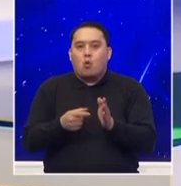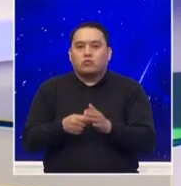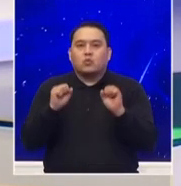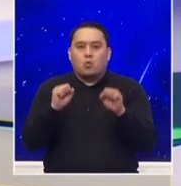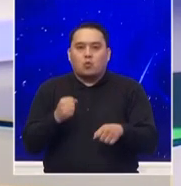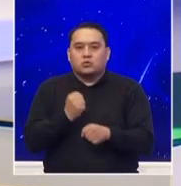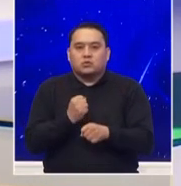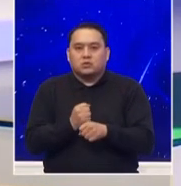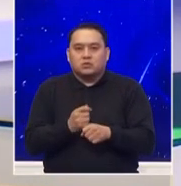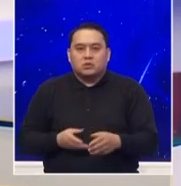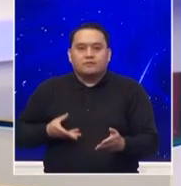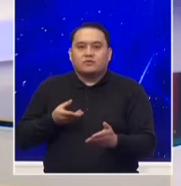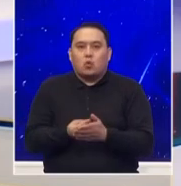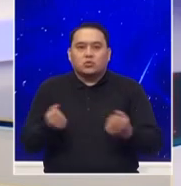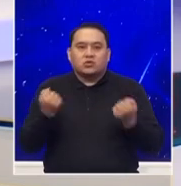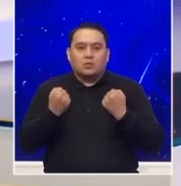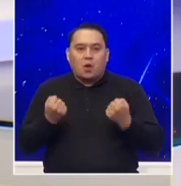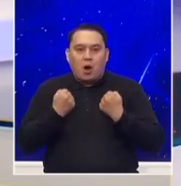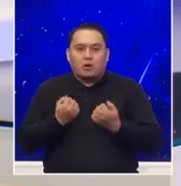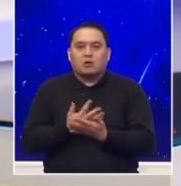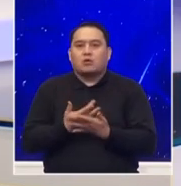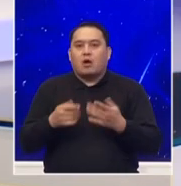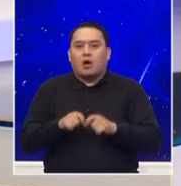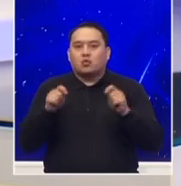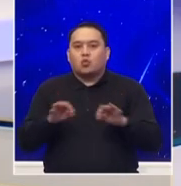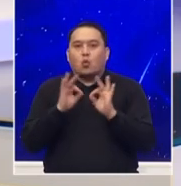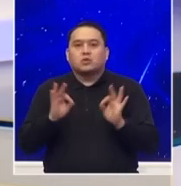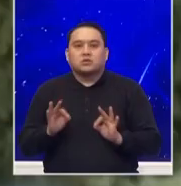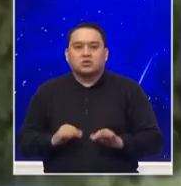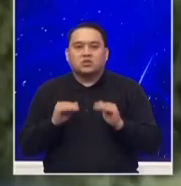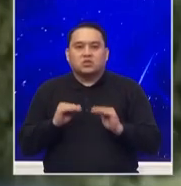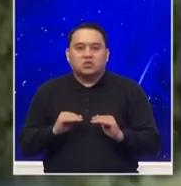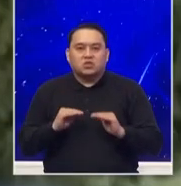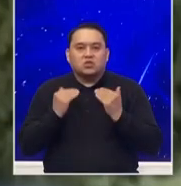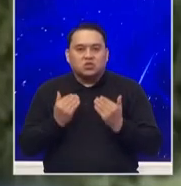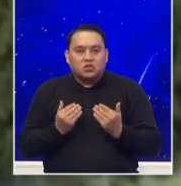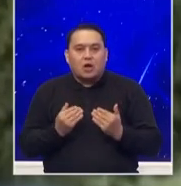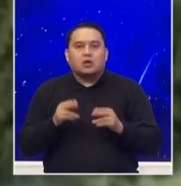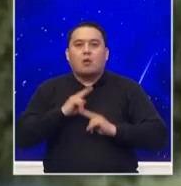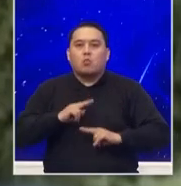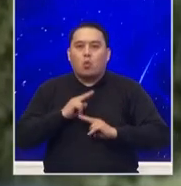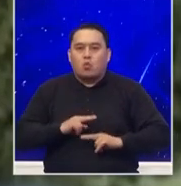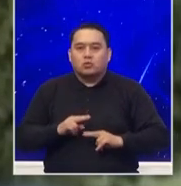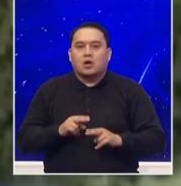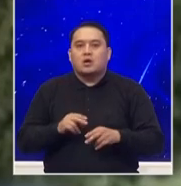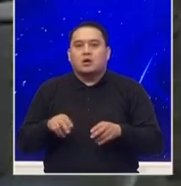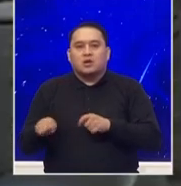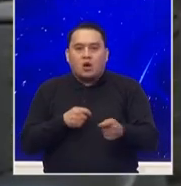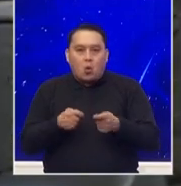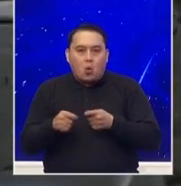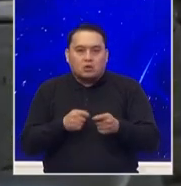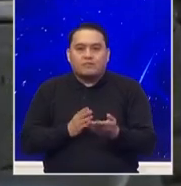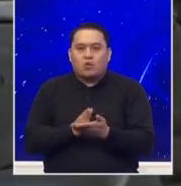будет сделать ставки на спортивные события, откроются только осенью. Сейчас чиновники работают над нормативной базой, регулирующей